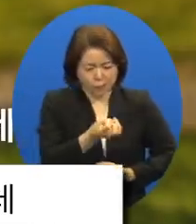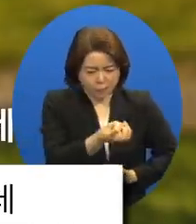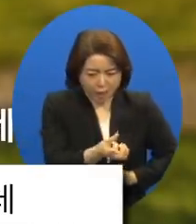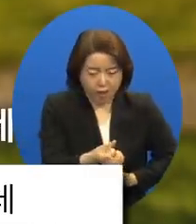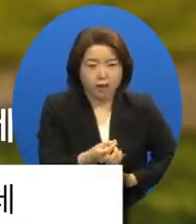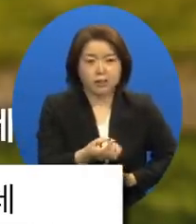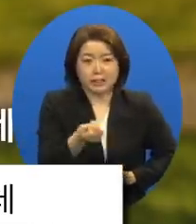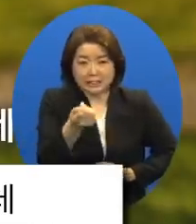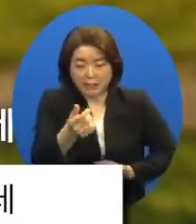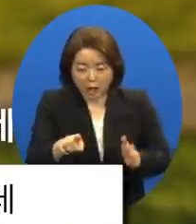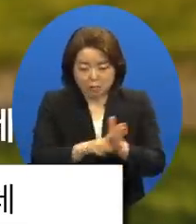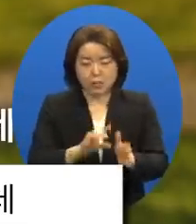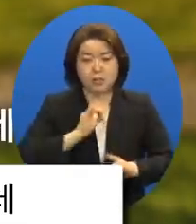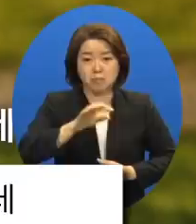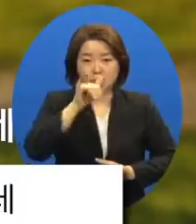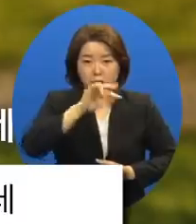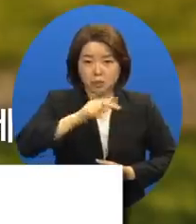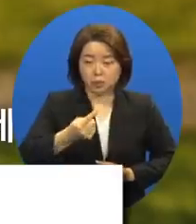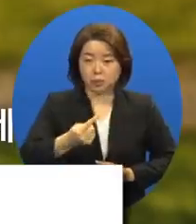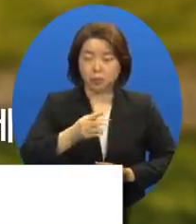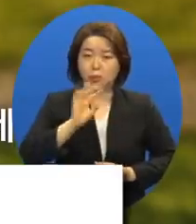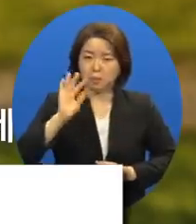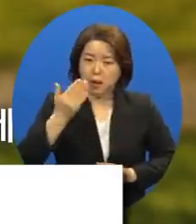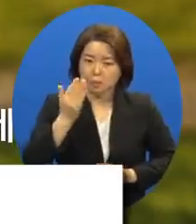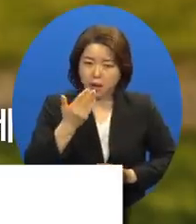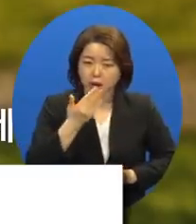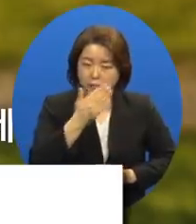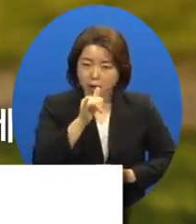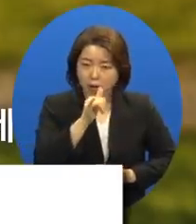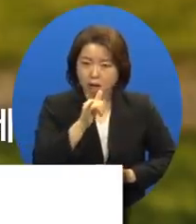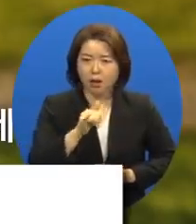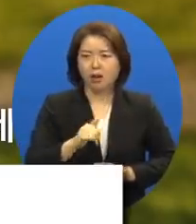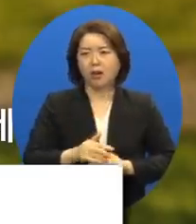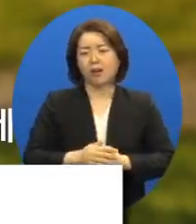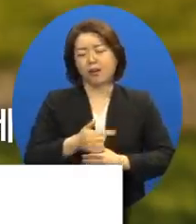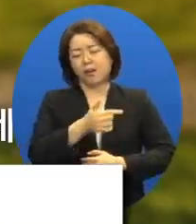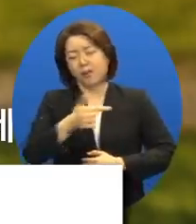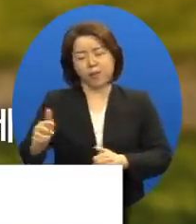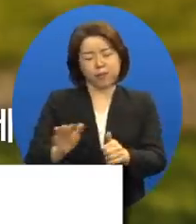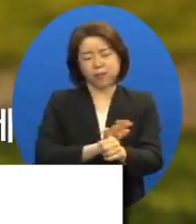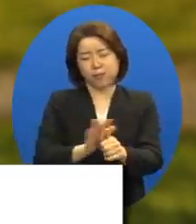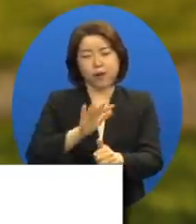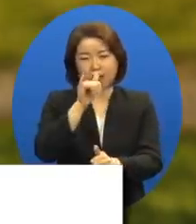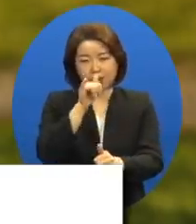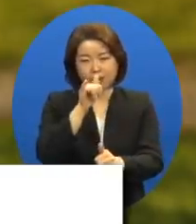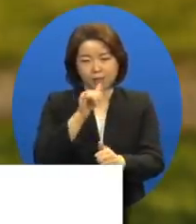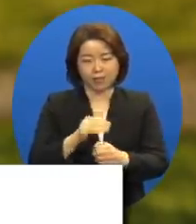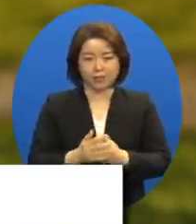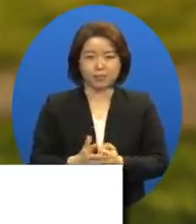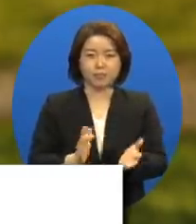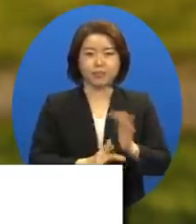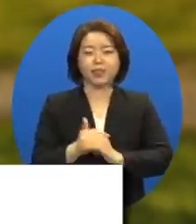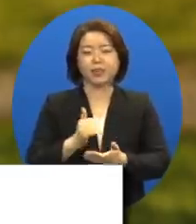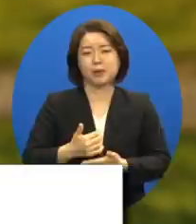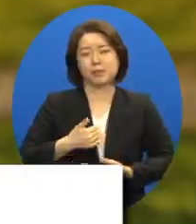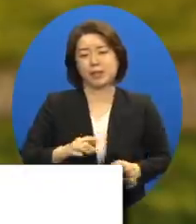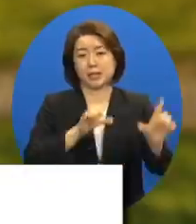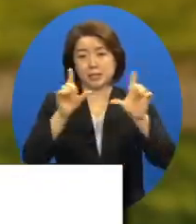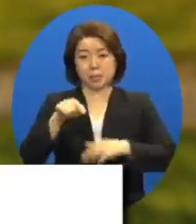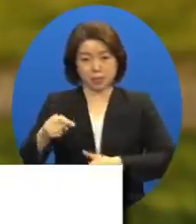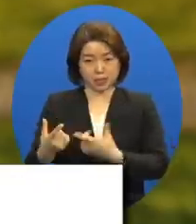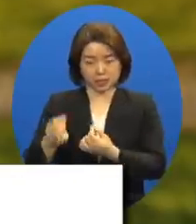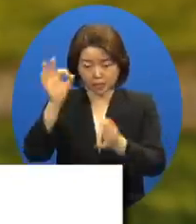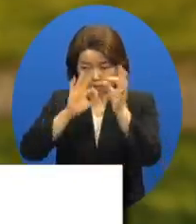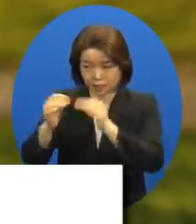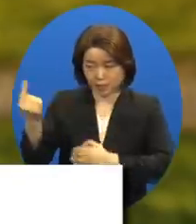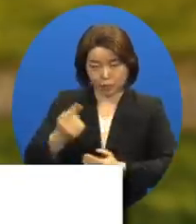한다 그 말씀하셨는데 그 말씀이 너무나 큰 위로가 되었습니다 예수님이 제 삶의 그렇게 찾아오신